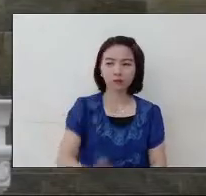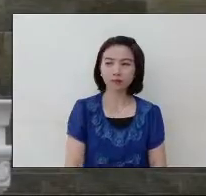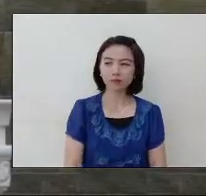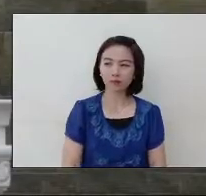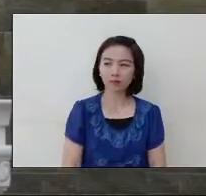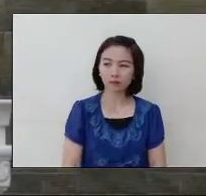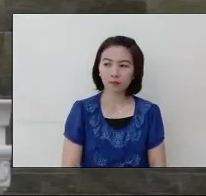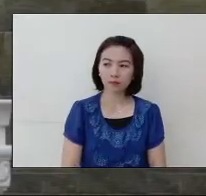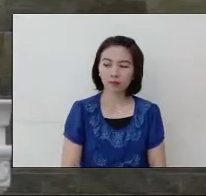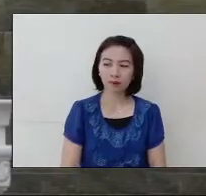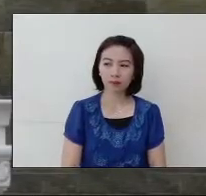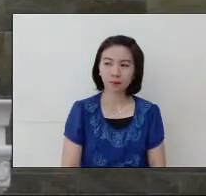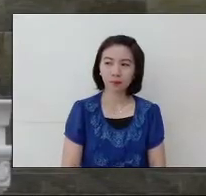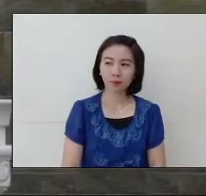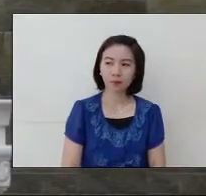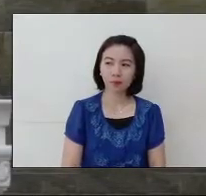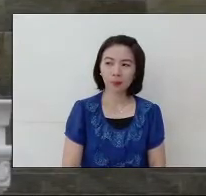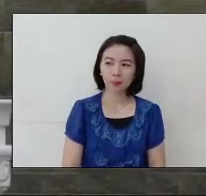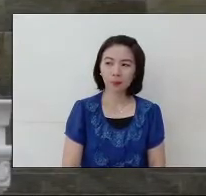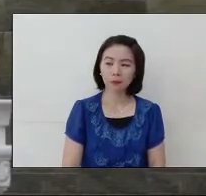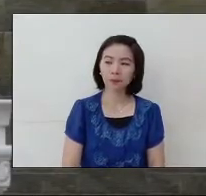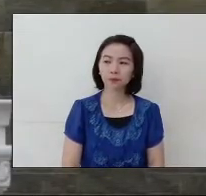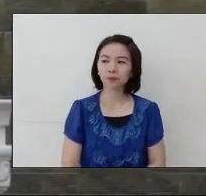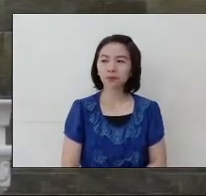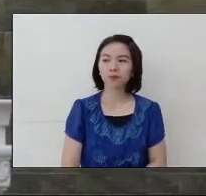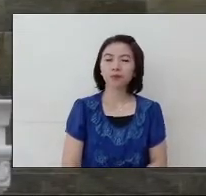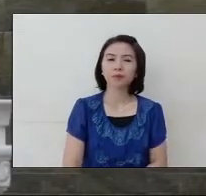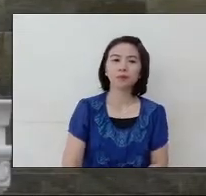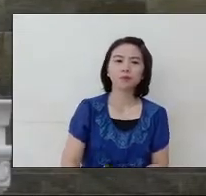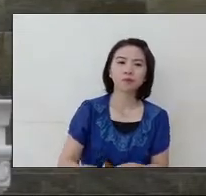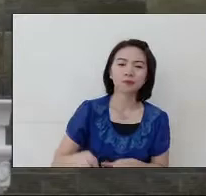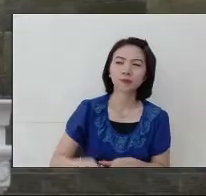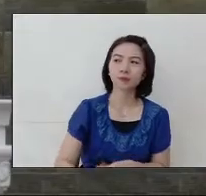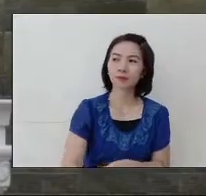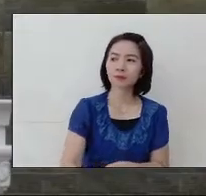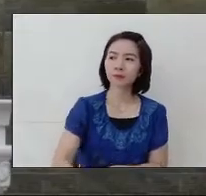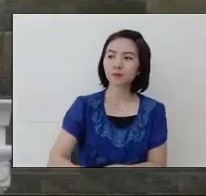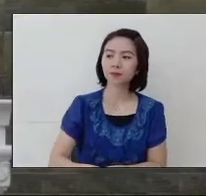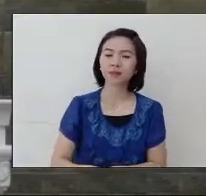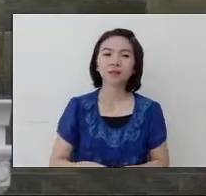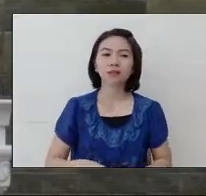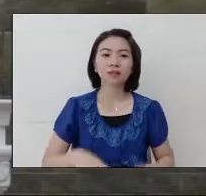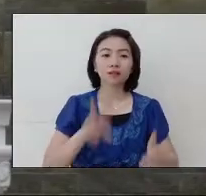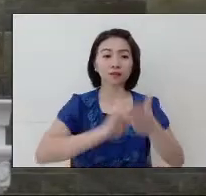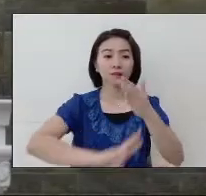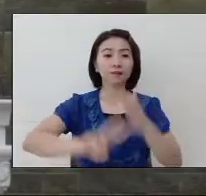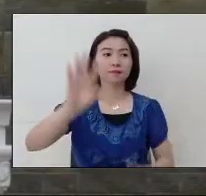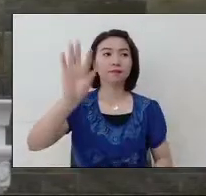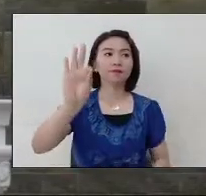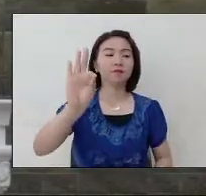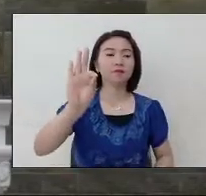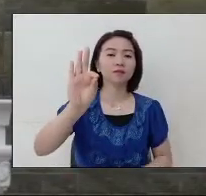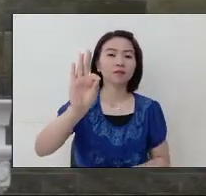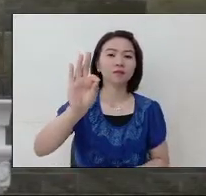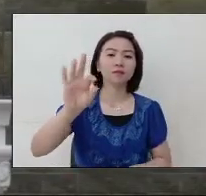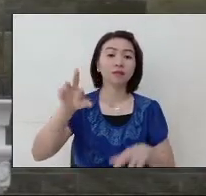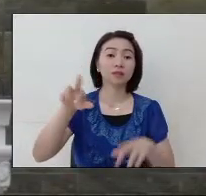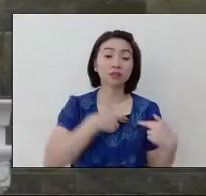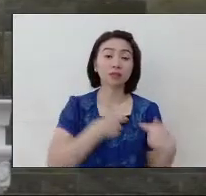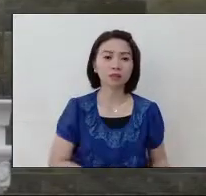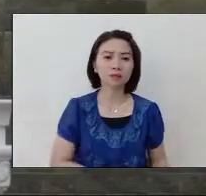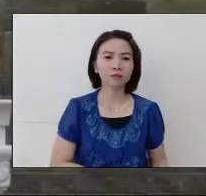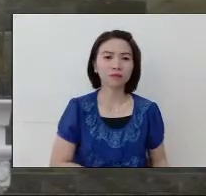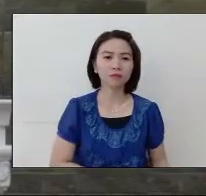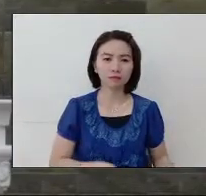and received. Well, I like that word right there. Verse number 9, received, tinanggap,